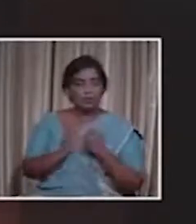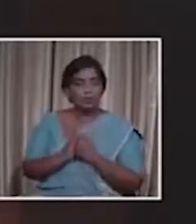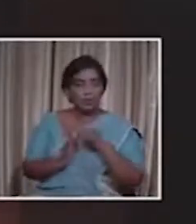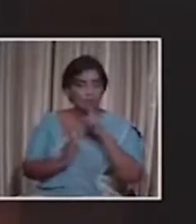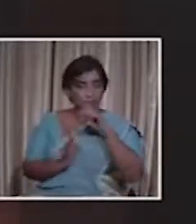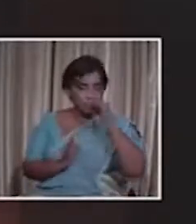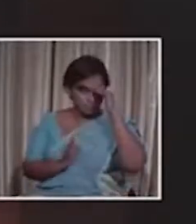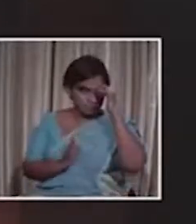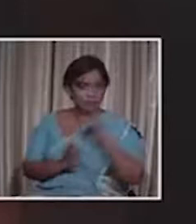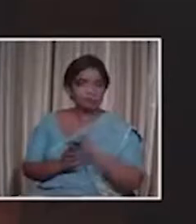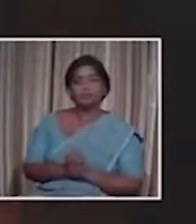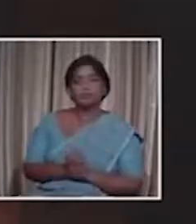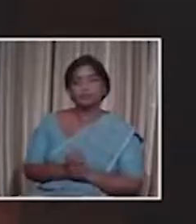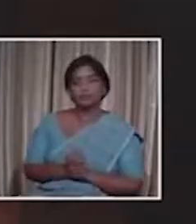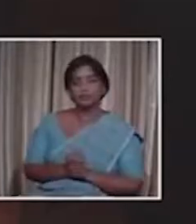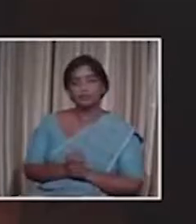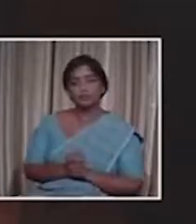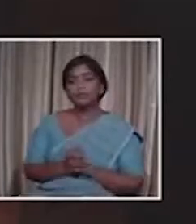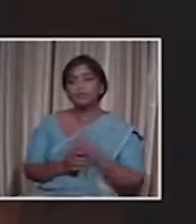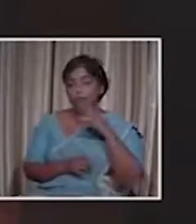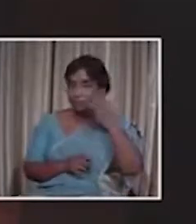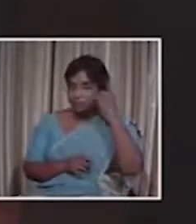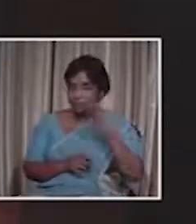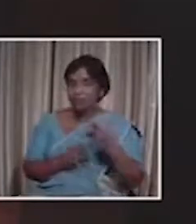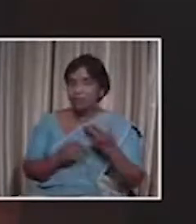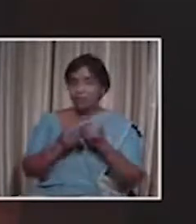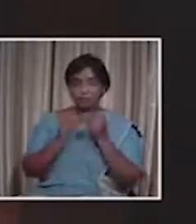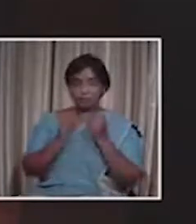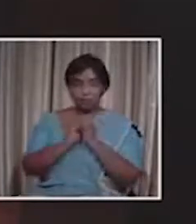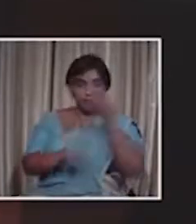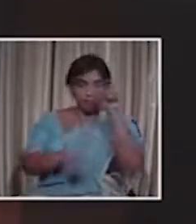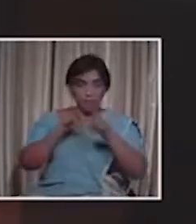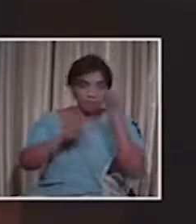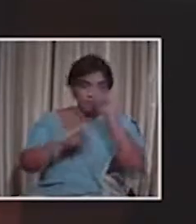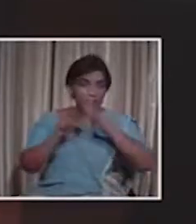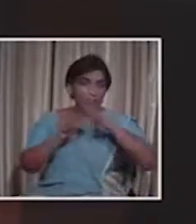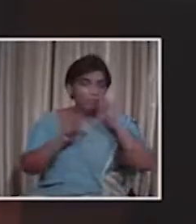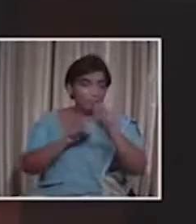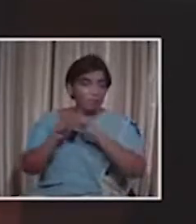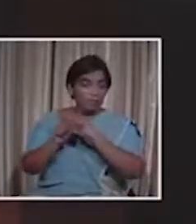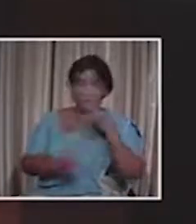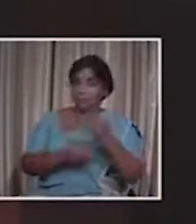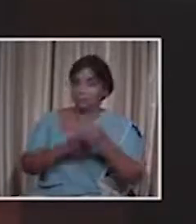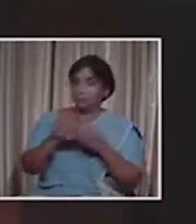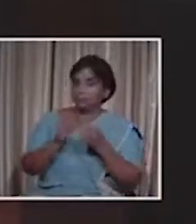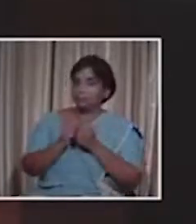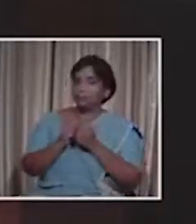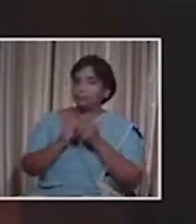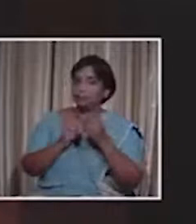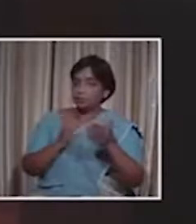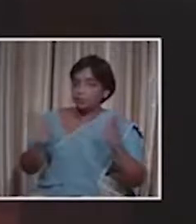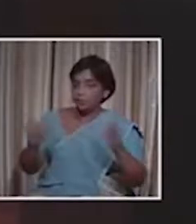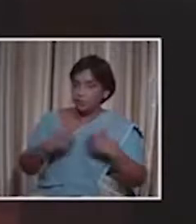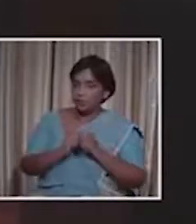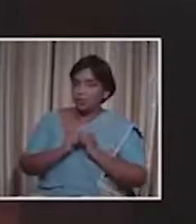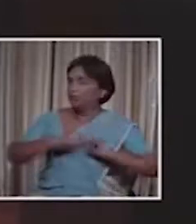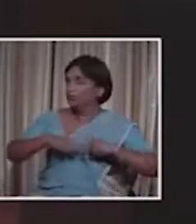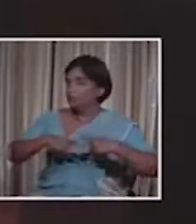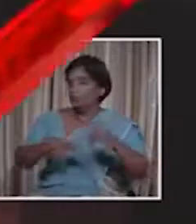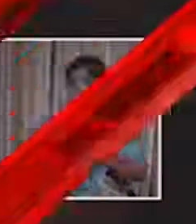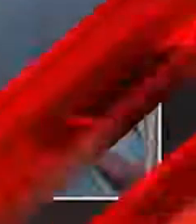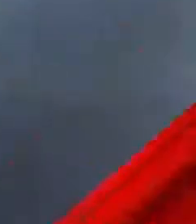ஏற்படுகின்றது. மேனிசாசிய சேவகின்கே படிநடிகவா வியாபார கட்டியது தவதுரட பவத்தாகினியாம